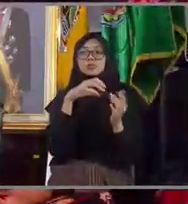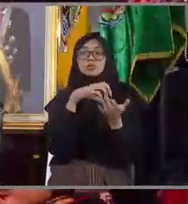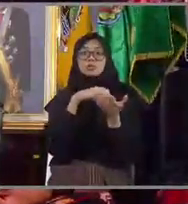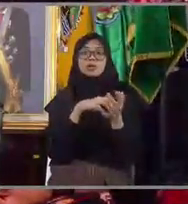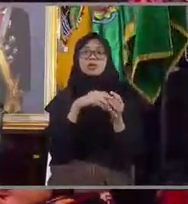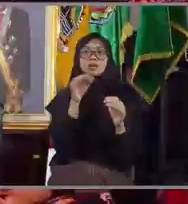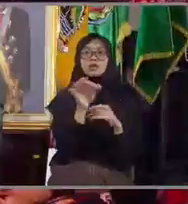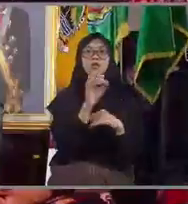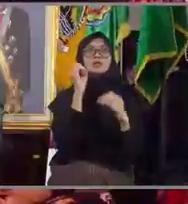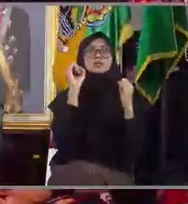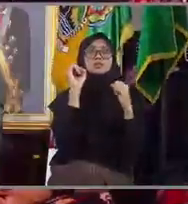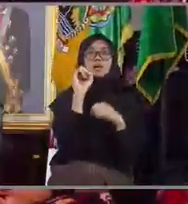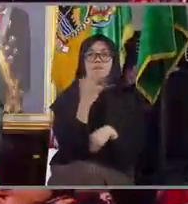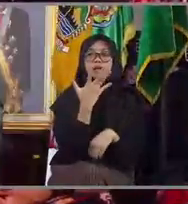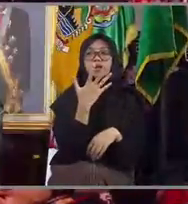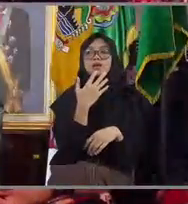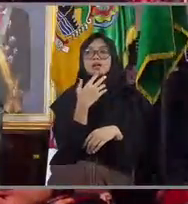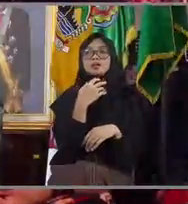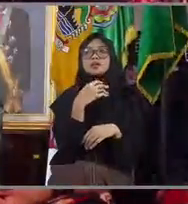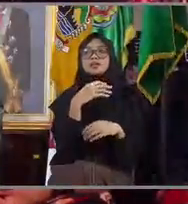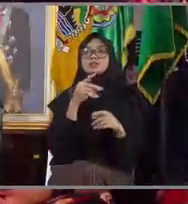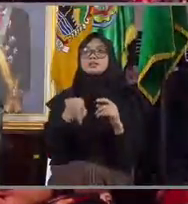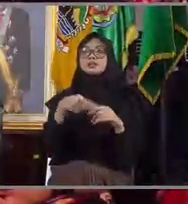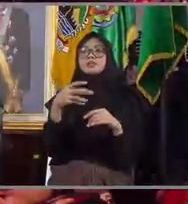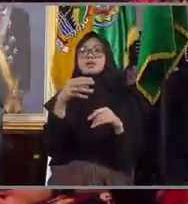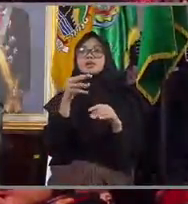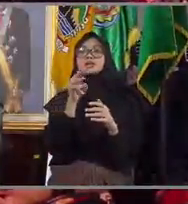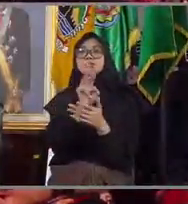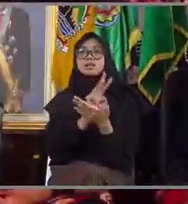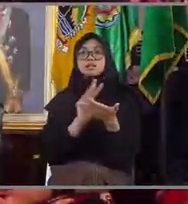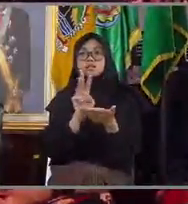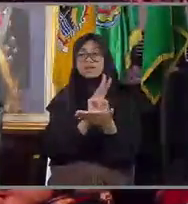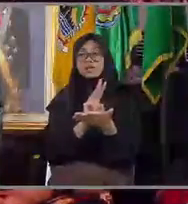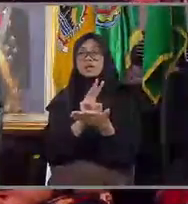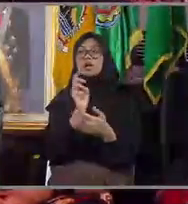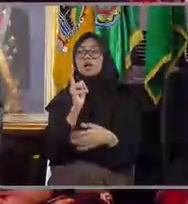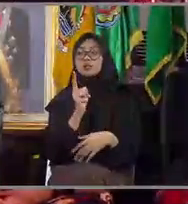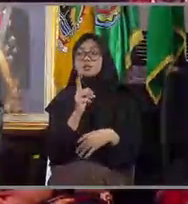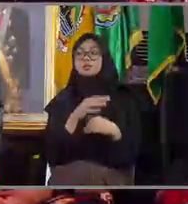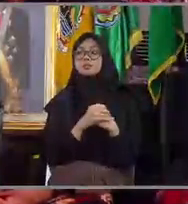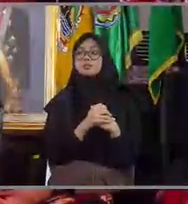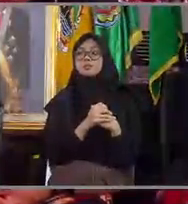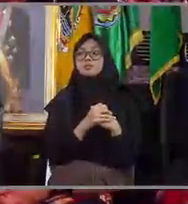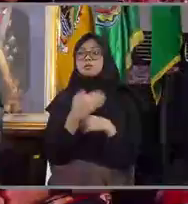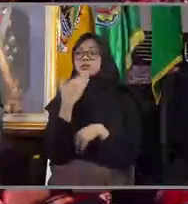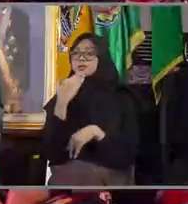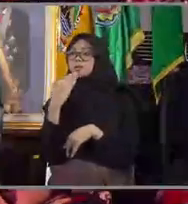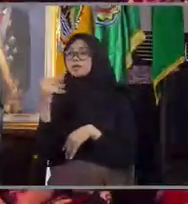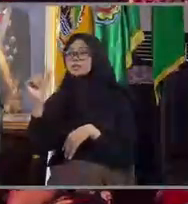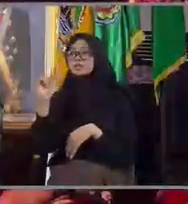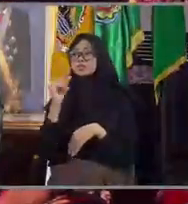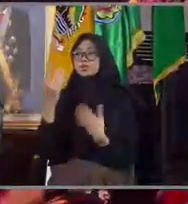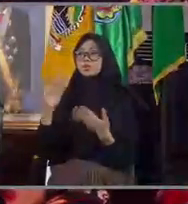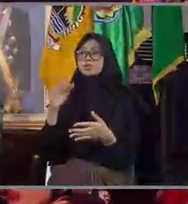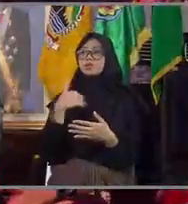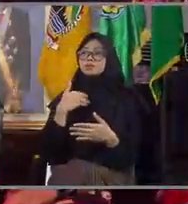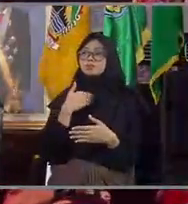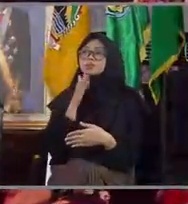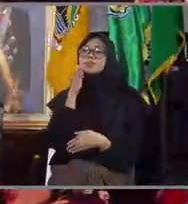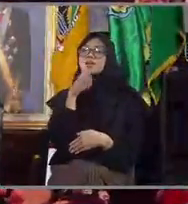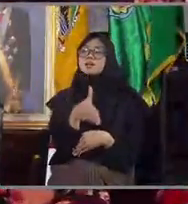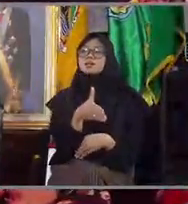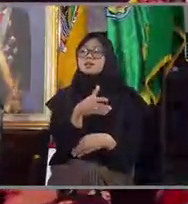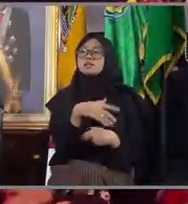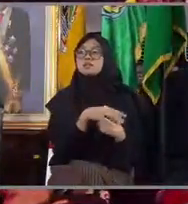Semarang Kabupaten Semarang Kendal dan Salatiga karena itu undangan pak gubernur Terima kasih saya hadir nih pak sebagai